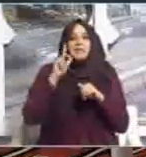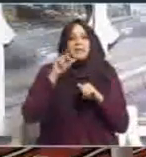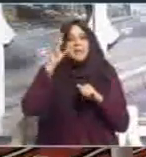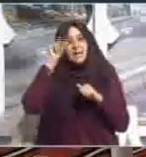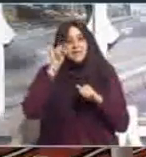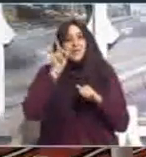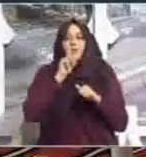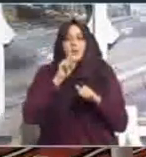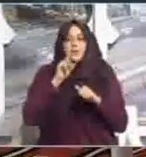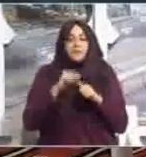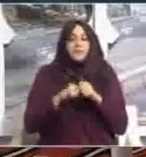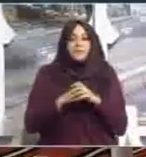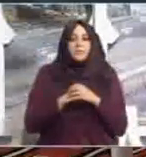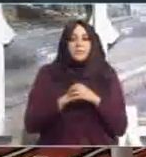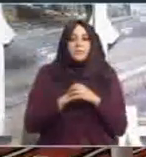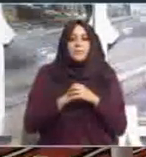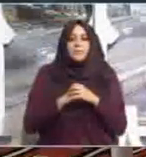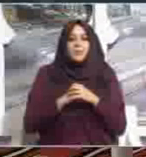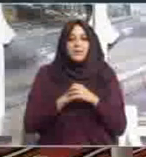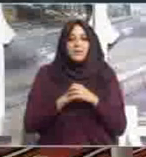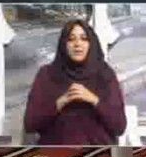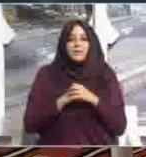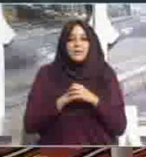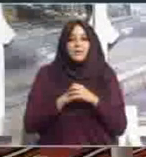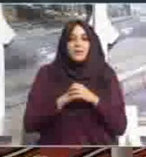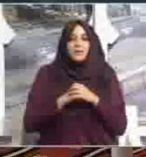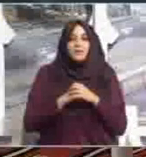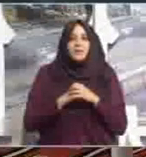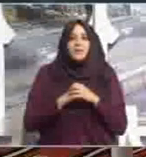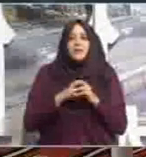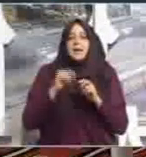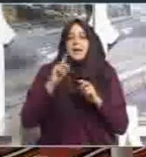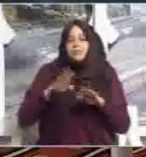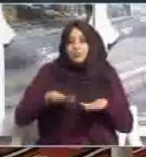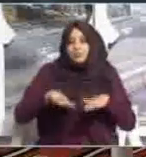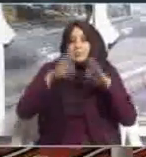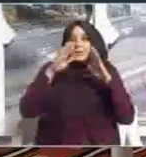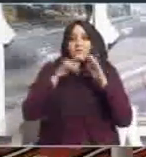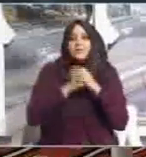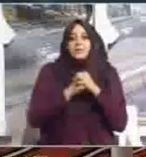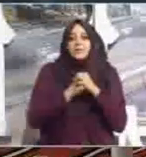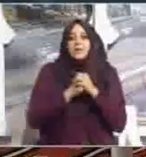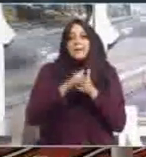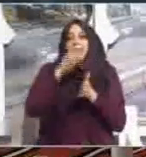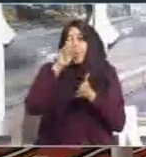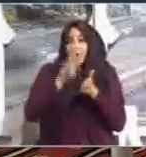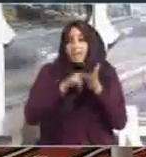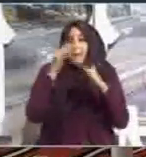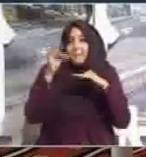وطفل. إيه؟ ومن بعد ولاو هذوك الدراري جريت عليهم كي عاودت الزواج جبتها وجيت